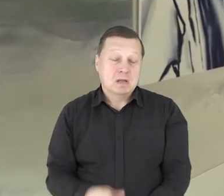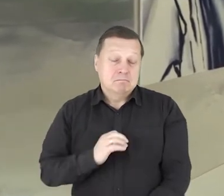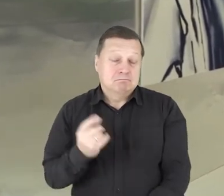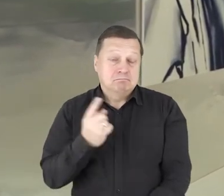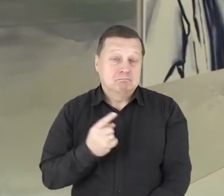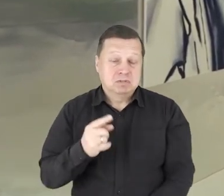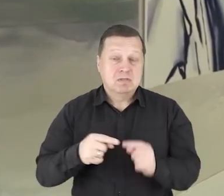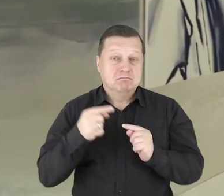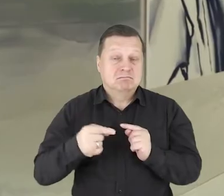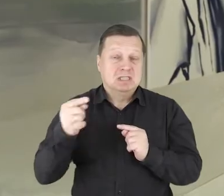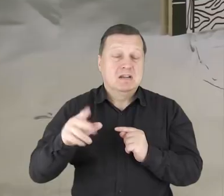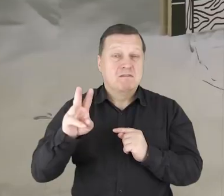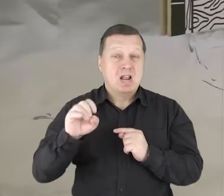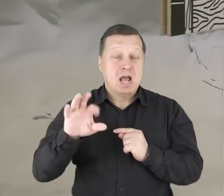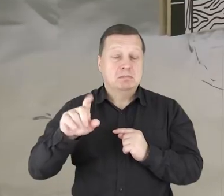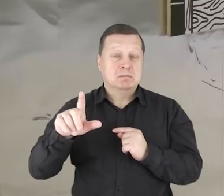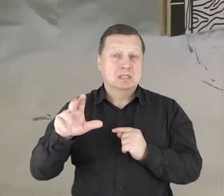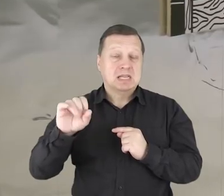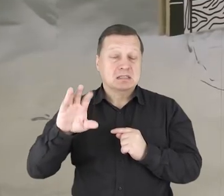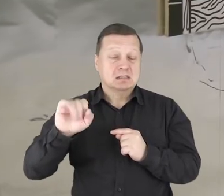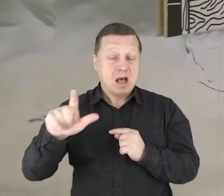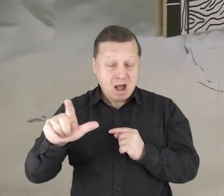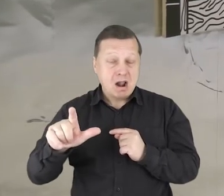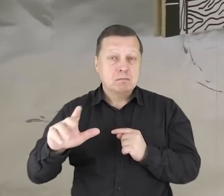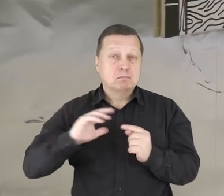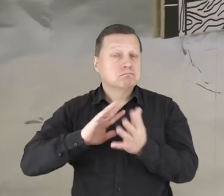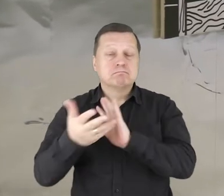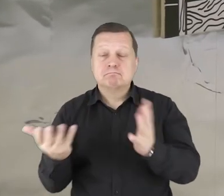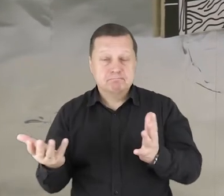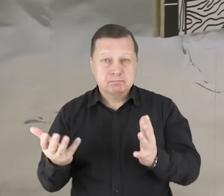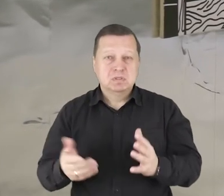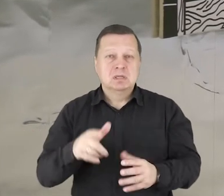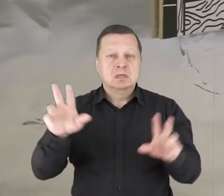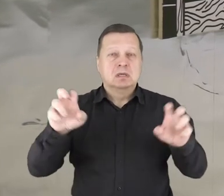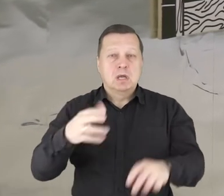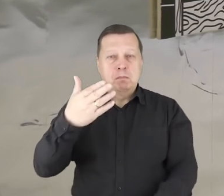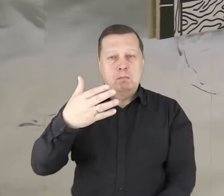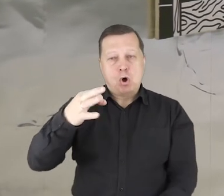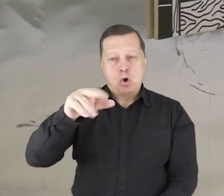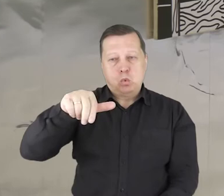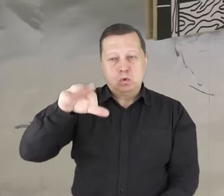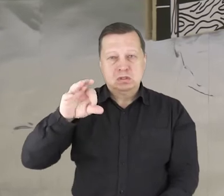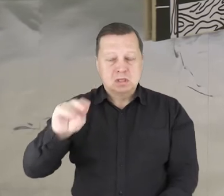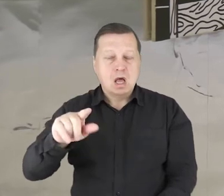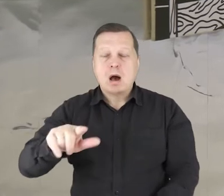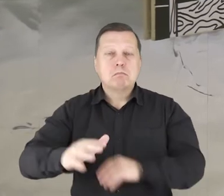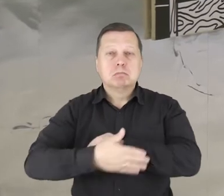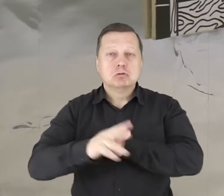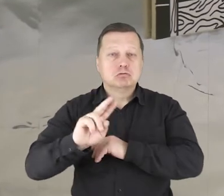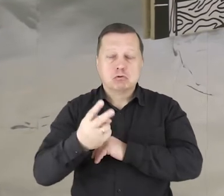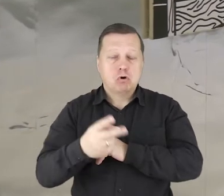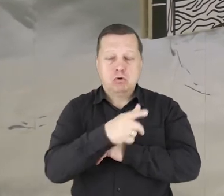Przełomowym moim zdaniem cyklem w twórczości Wilhelma Sasnala był cykl zatytułowany Maus, który powstał na